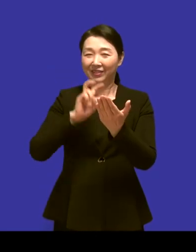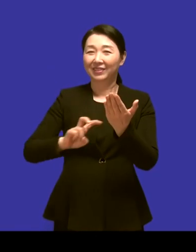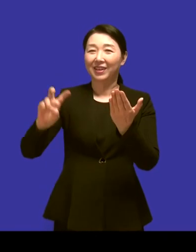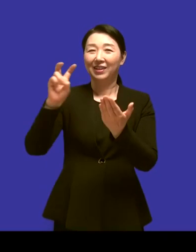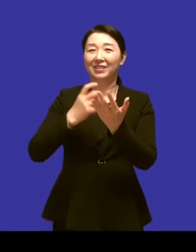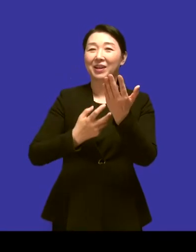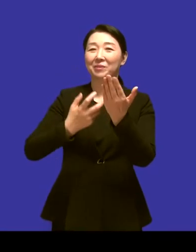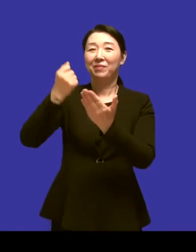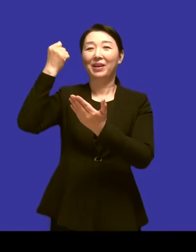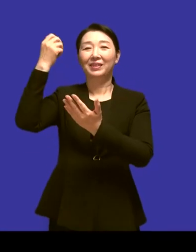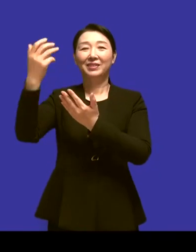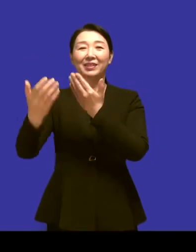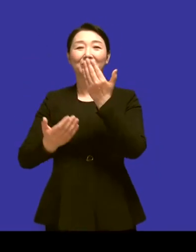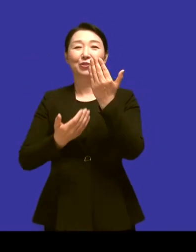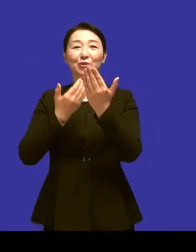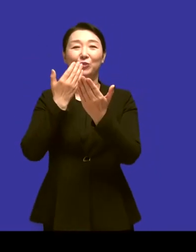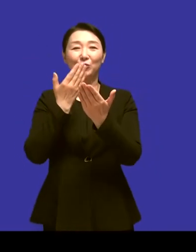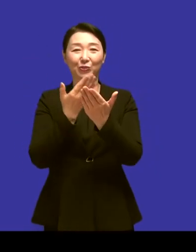사랑해요 찬양